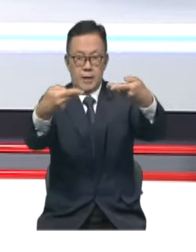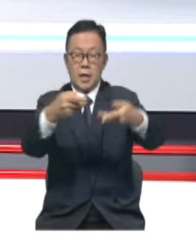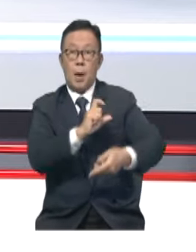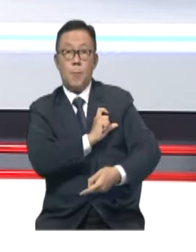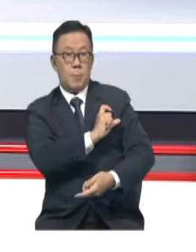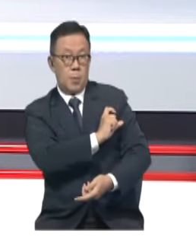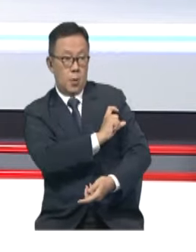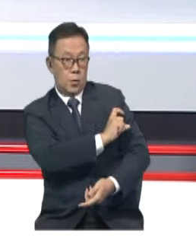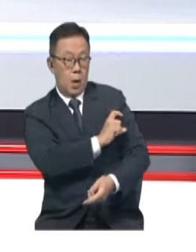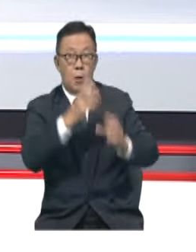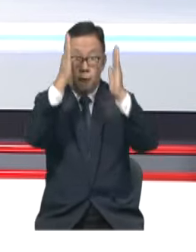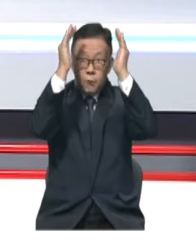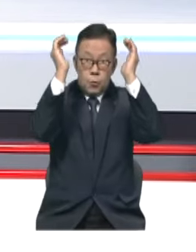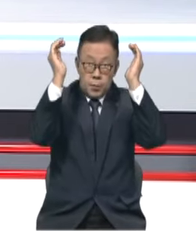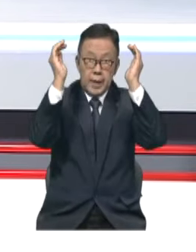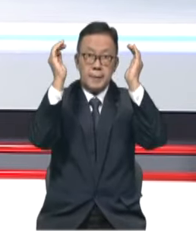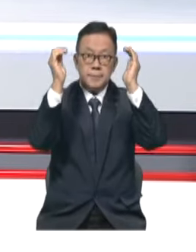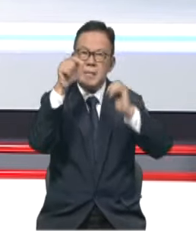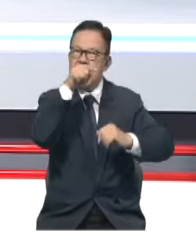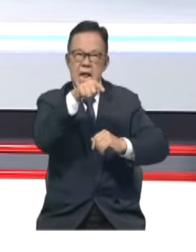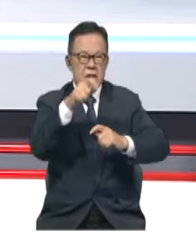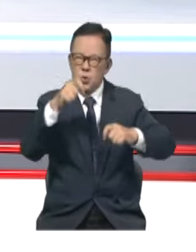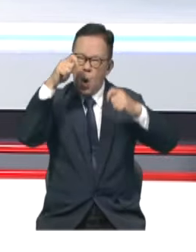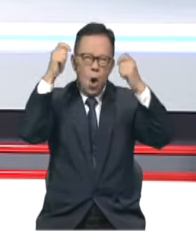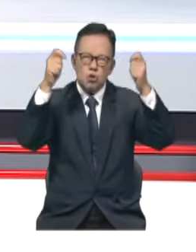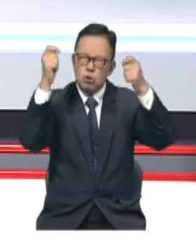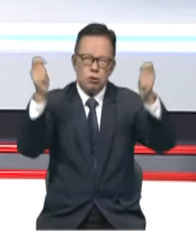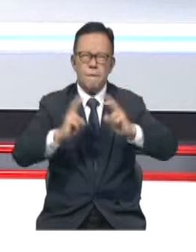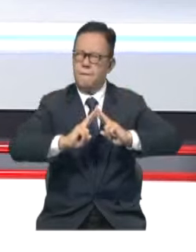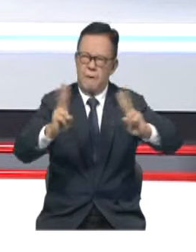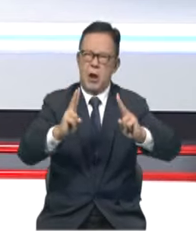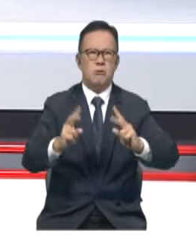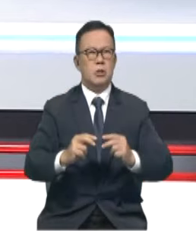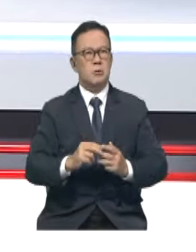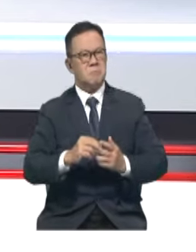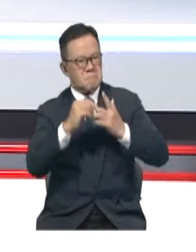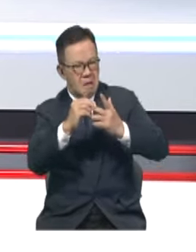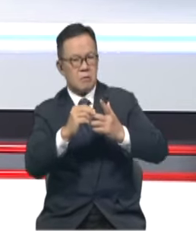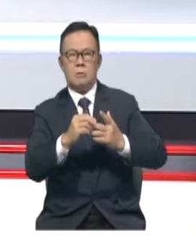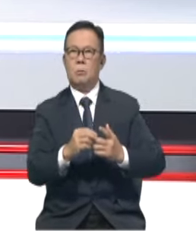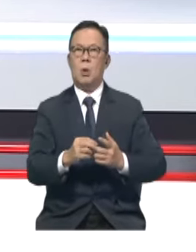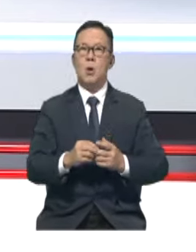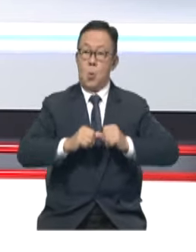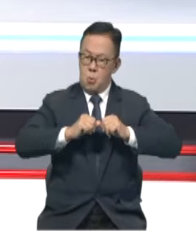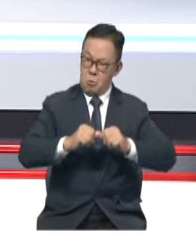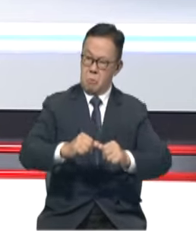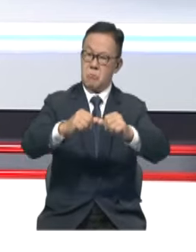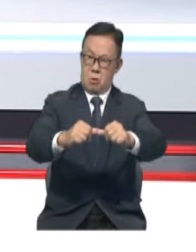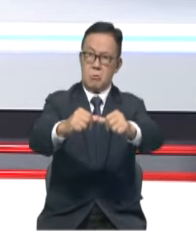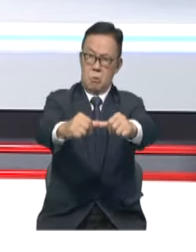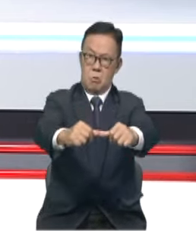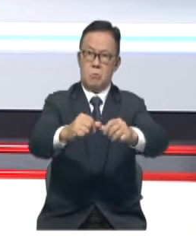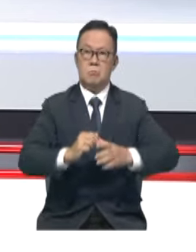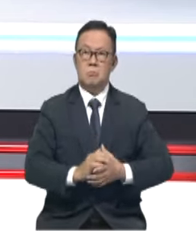kebesaran negara Brunei Darussalam, sambutan yang penuh tradisi dan beristiadat itu akan menjadi ristaan sepanjang